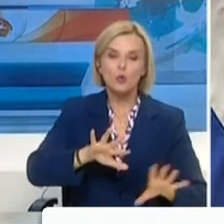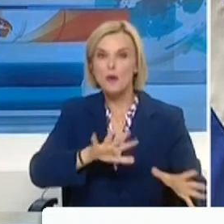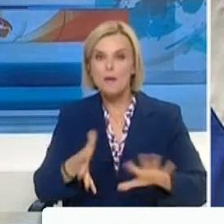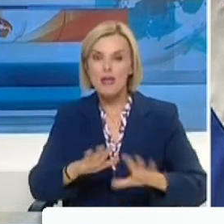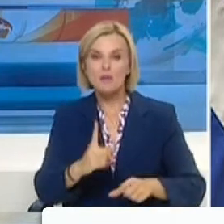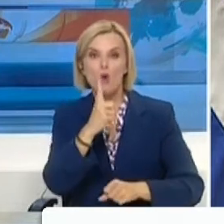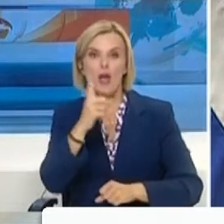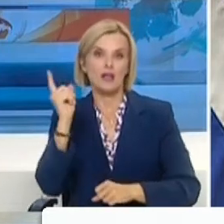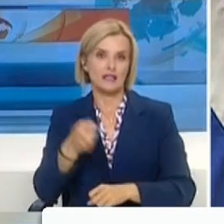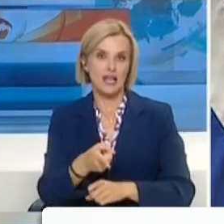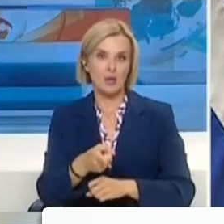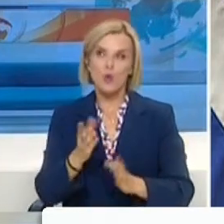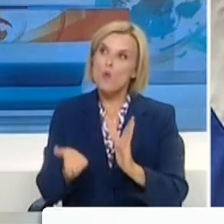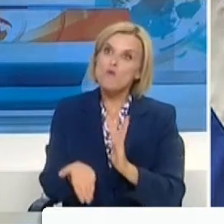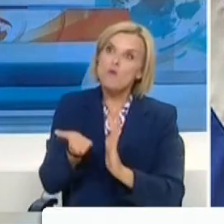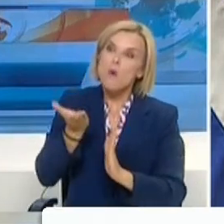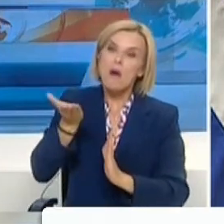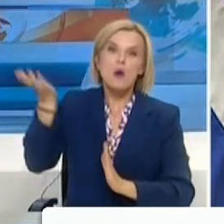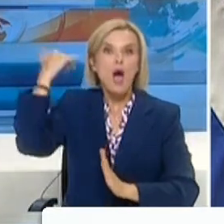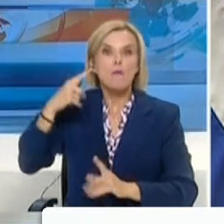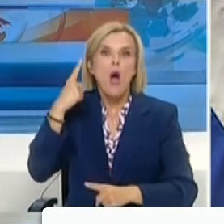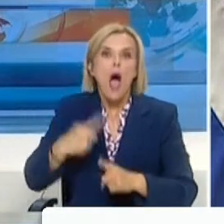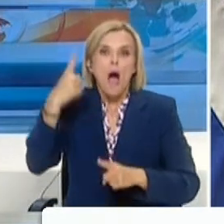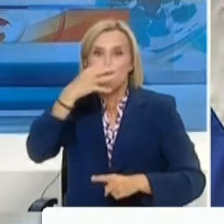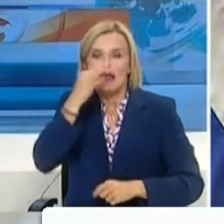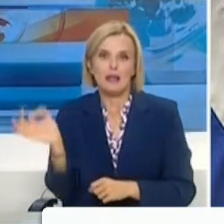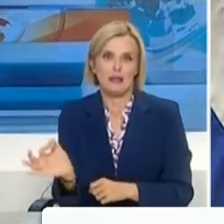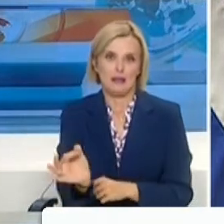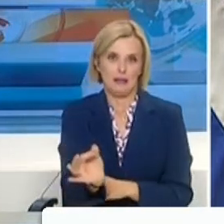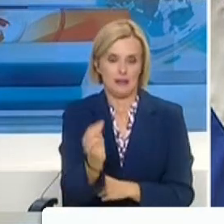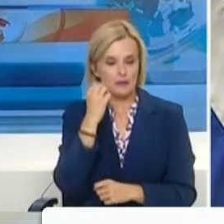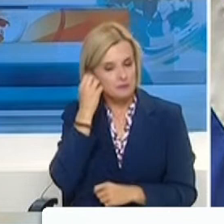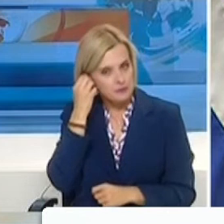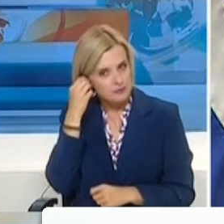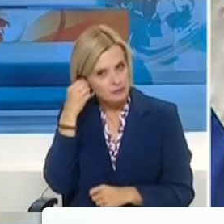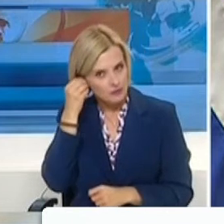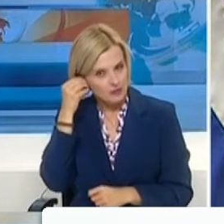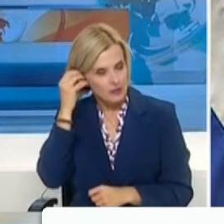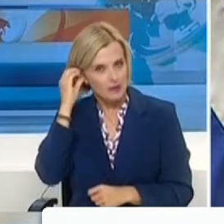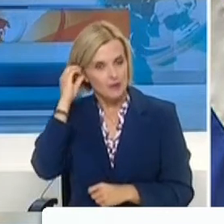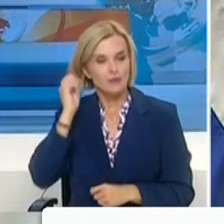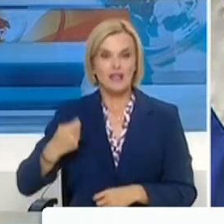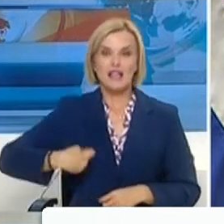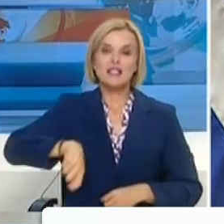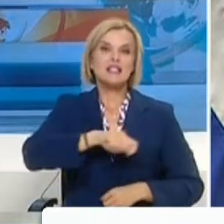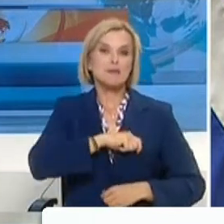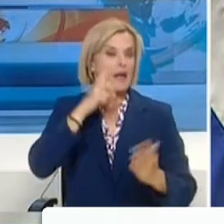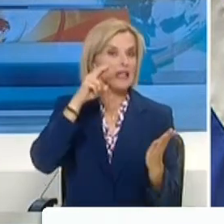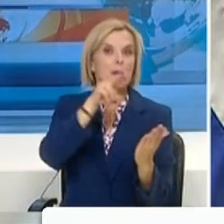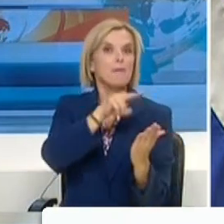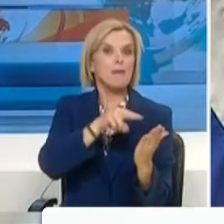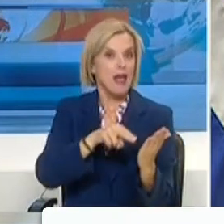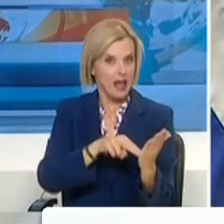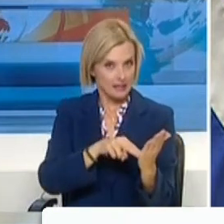Πολύ παραπάνω από τη γρήπη και υψηλότερο από αυτόν που έως τώρα υπολογίζεται να είναι. Χαρακτηριστικό της ισπανικής μελέτης ήταν πως στα παιδιά 1